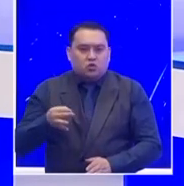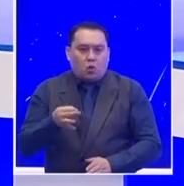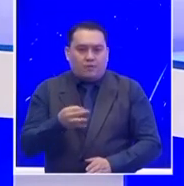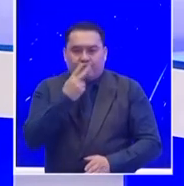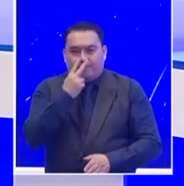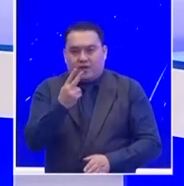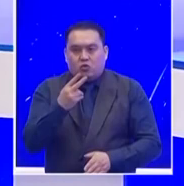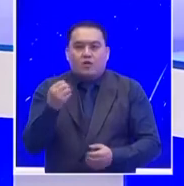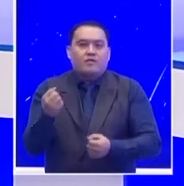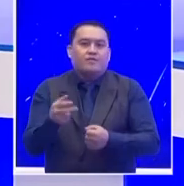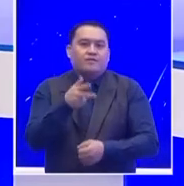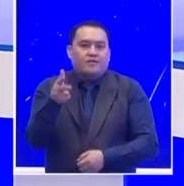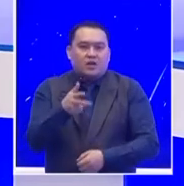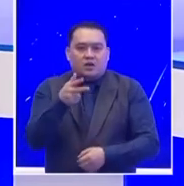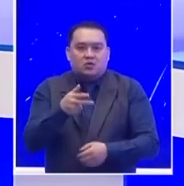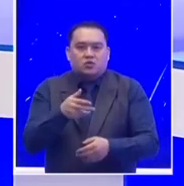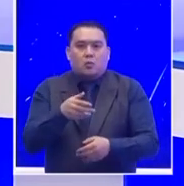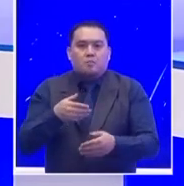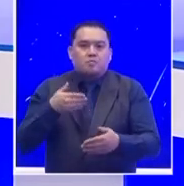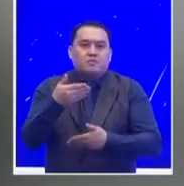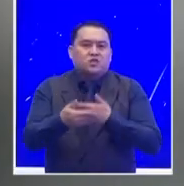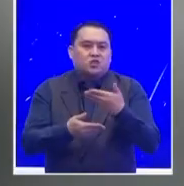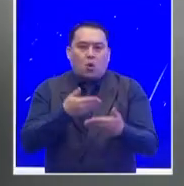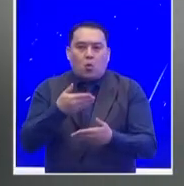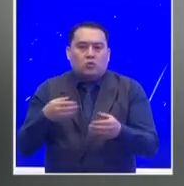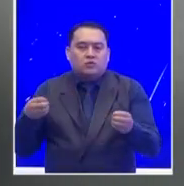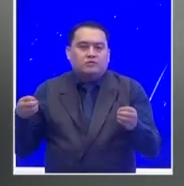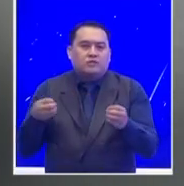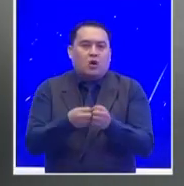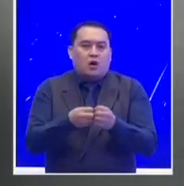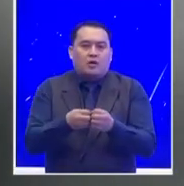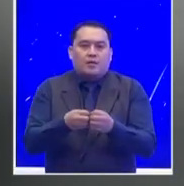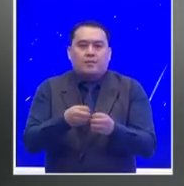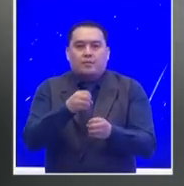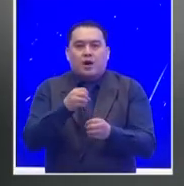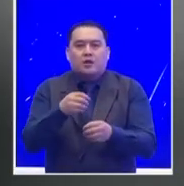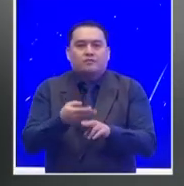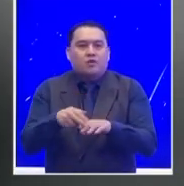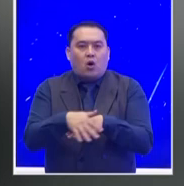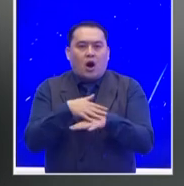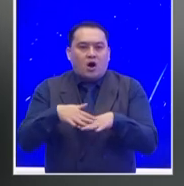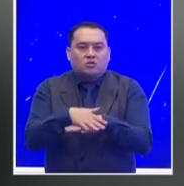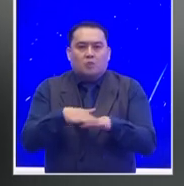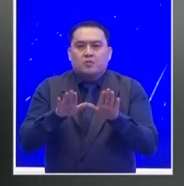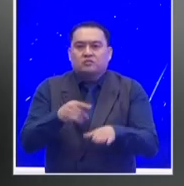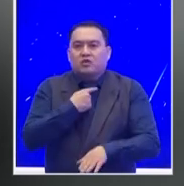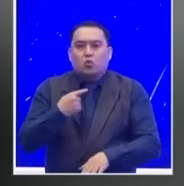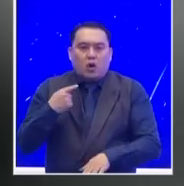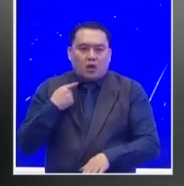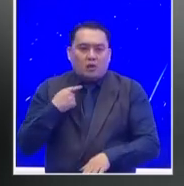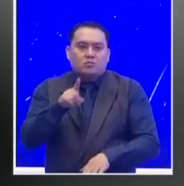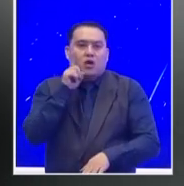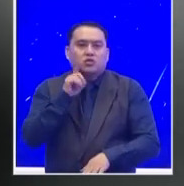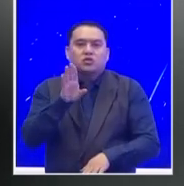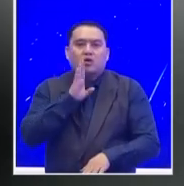Как видно на видео, ее сбили на пешеходном переходе. Добавим, остановка Мебельная – одна из самых оживленных мест Талдыкургана.